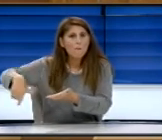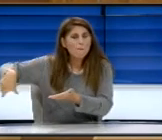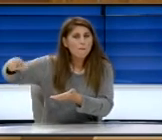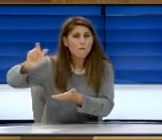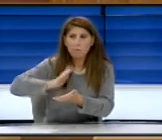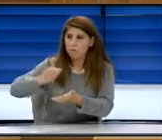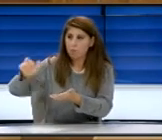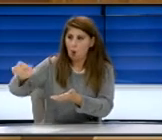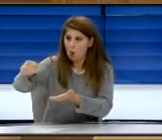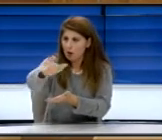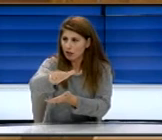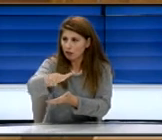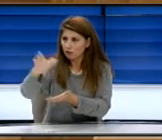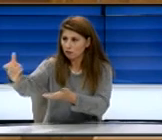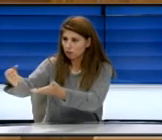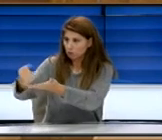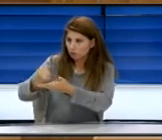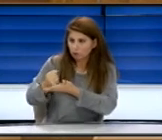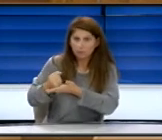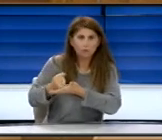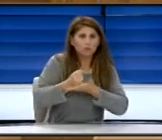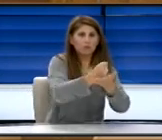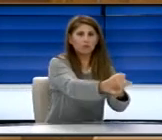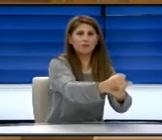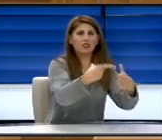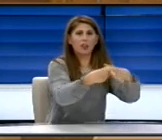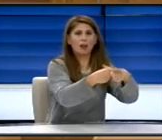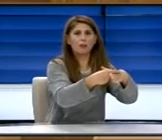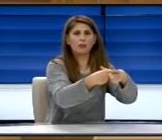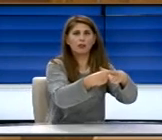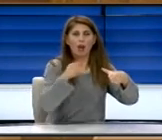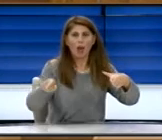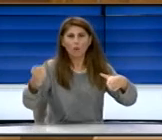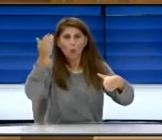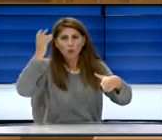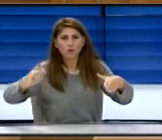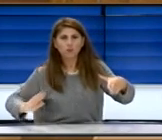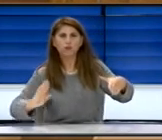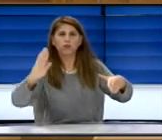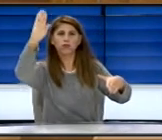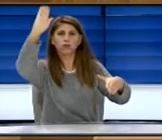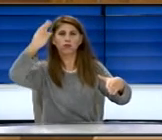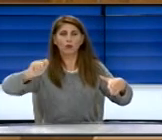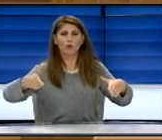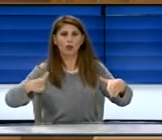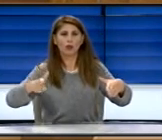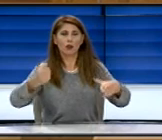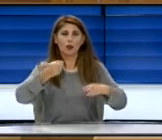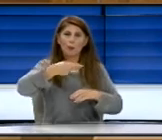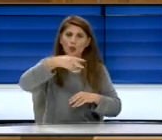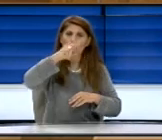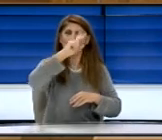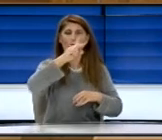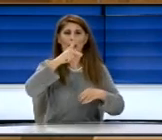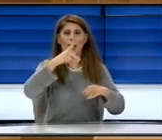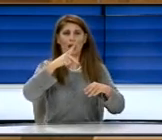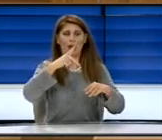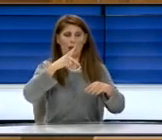που βασίζεται στην εκτείναξη του κόστους για τη λαϊκή οικογένεια, σε επιτόκια καταθέσεων που μόλις